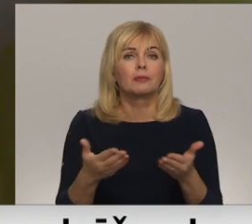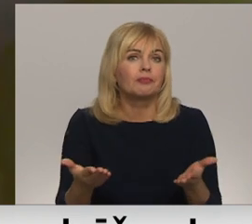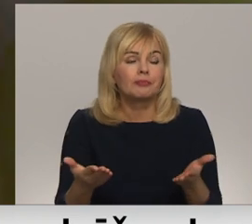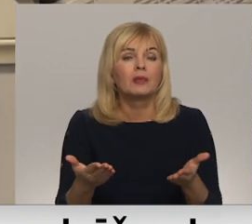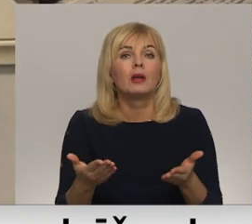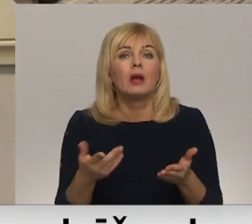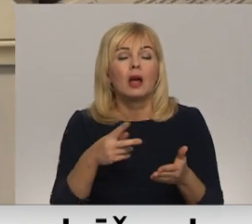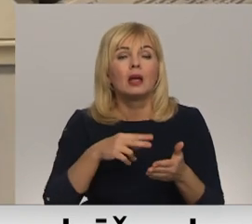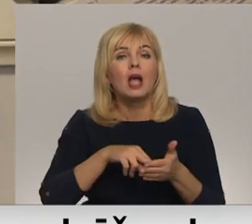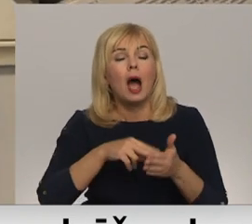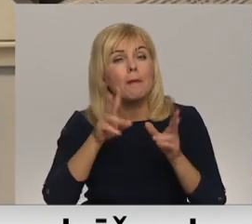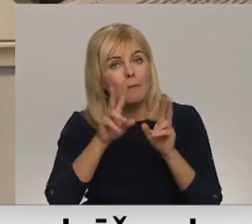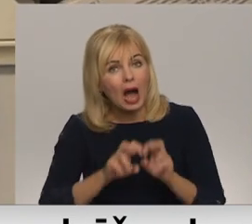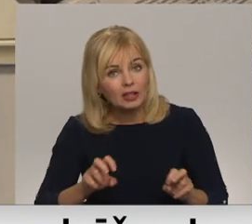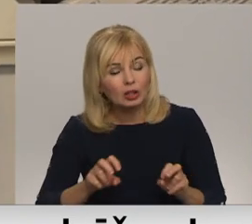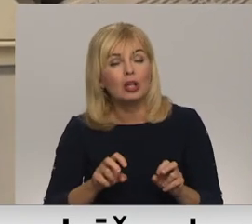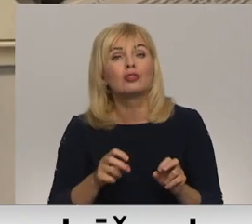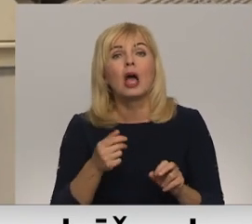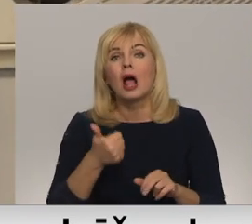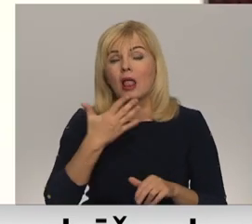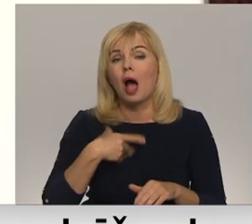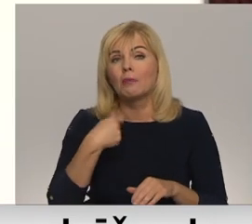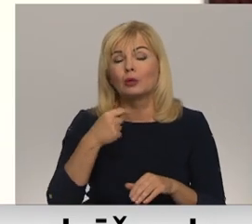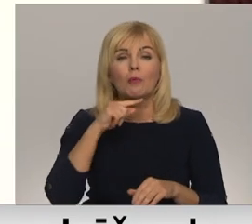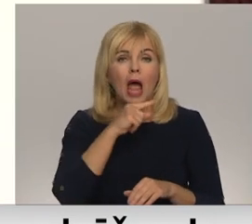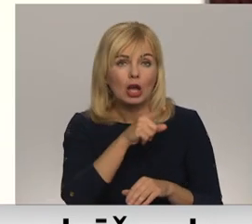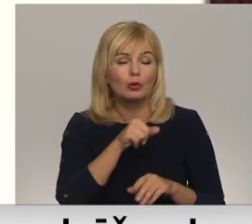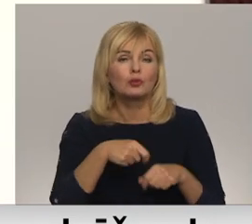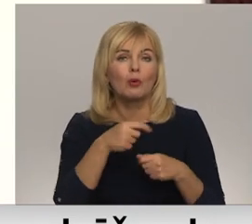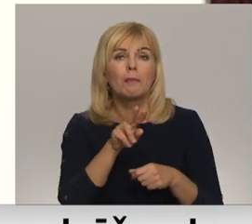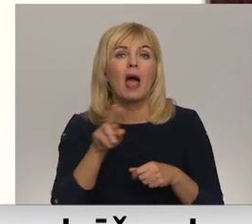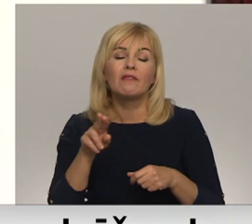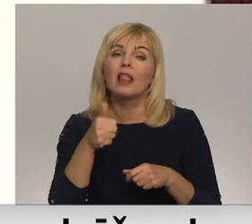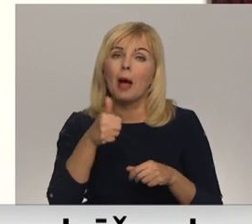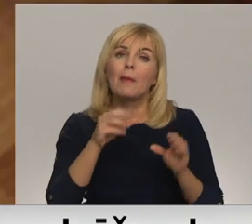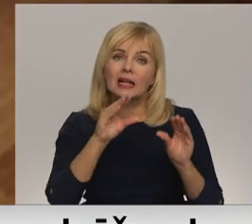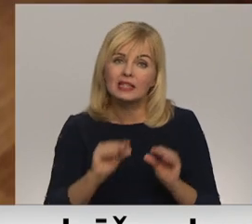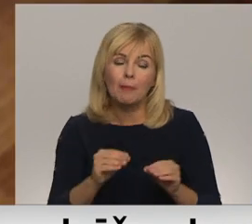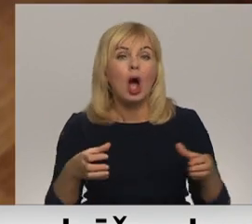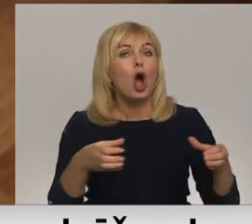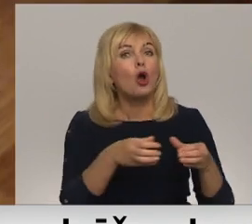kur ir jāpanalizē. Visreālāko atspēju šobrīd ekonomisti ieskatās sniegt PVN samazināšanu,